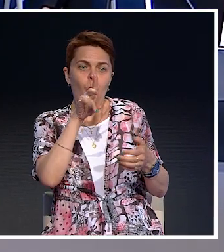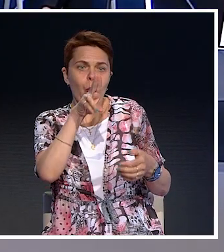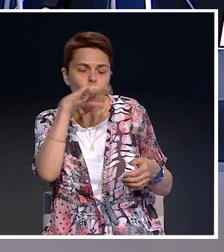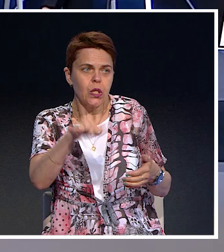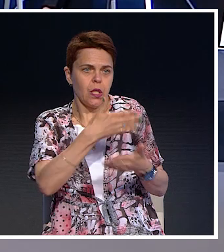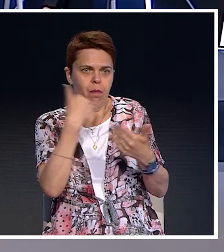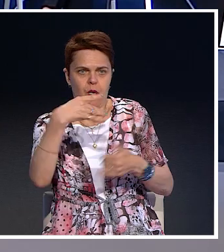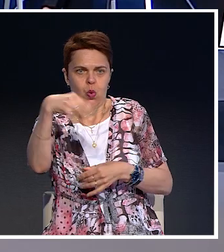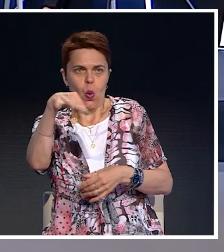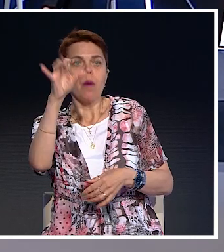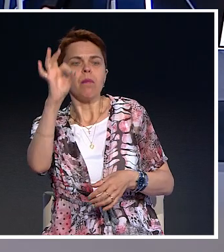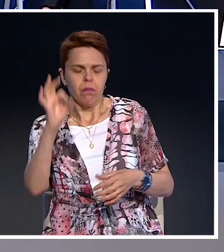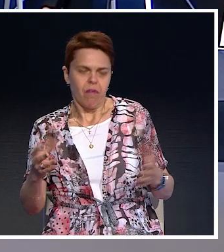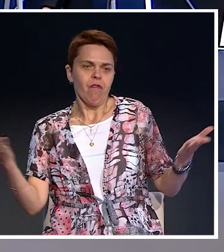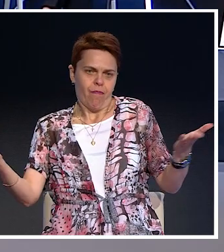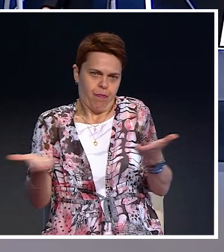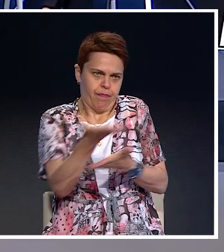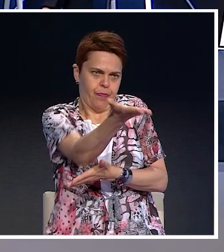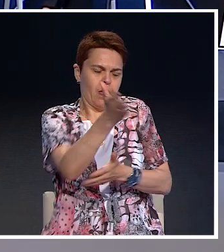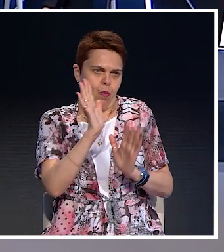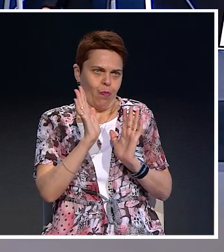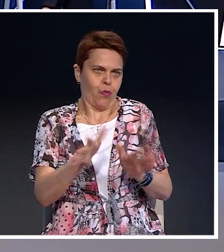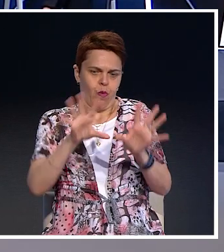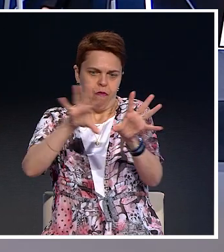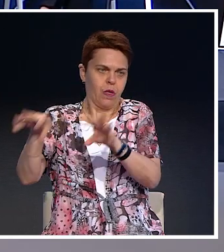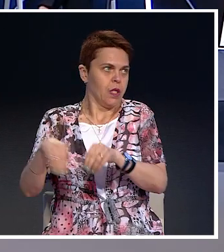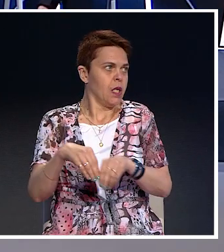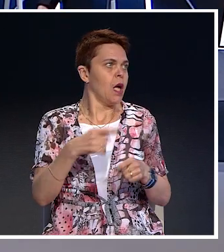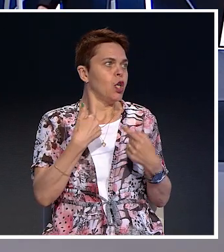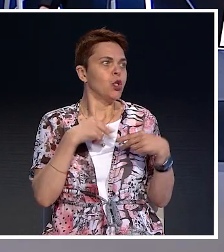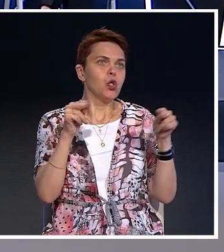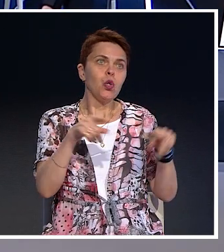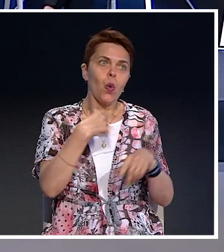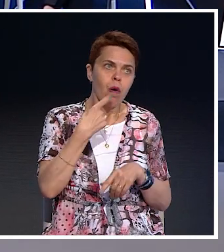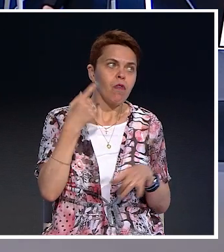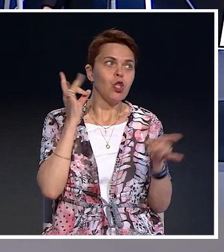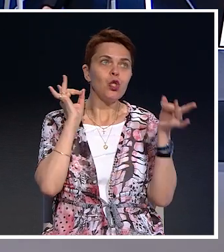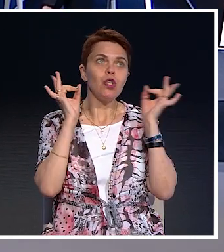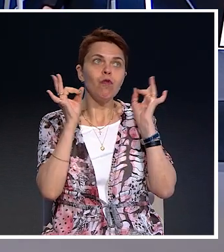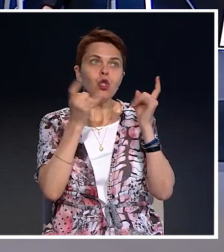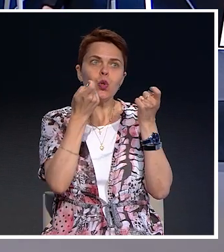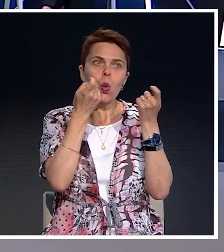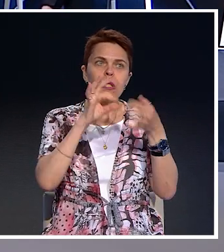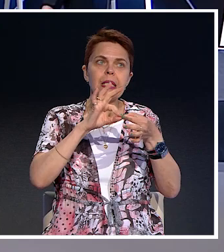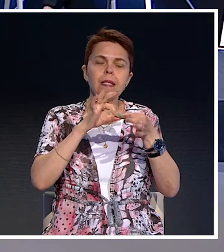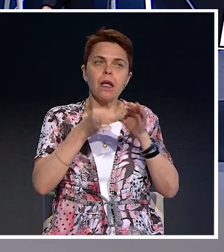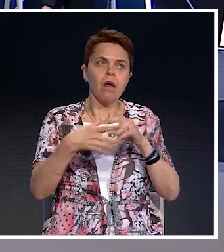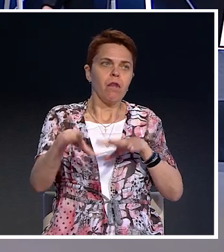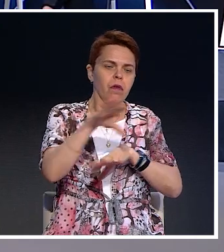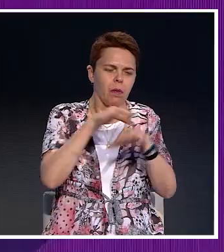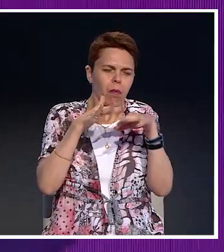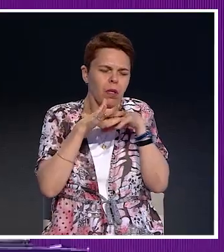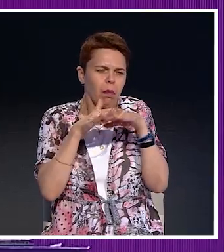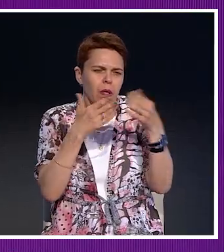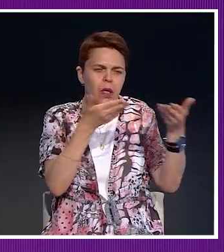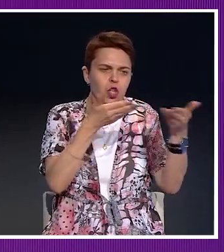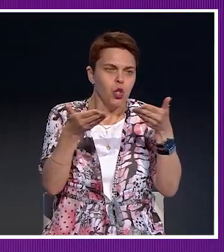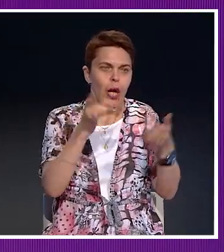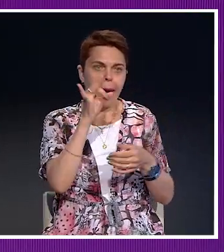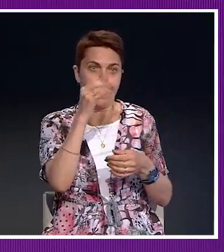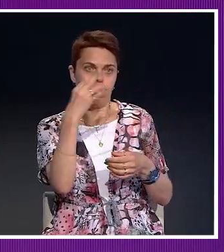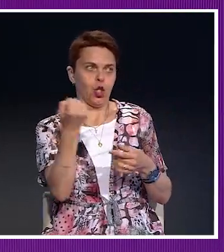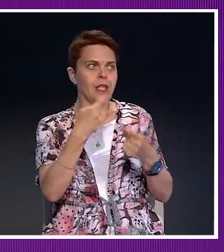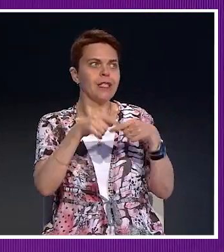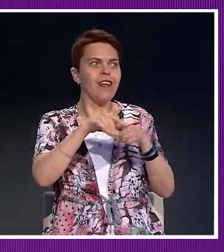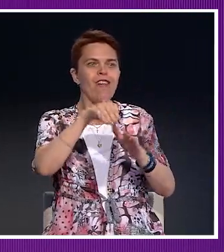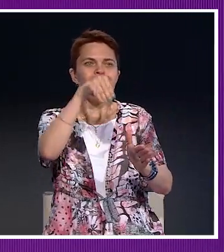не менш ніж 40% пройдуть до органів місцевого самоврядування. Чесно кажучи, Олю, звучить трохи складно. Оці всі математичні речі не дають